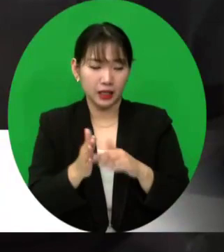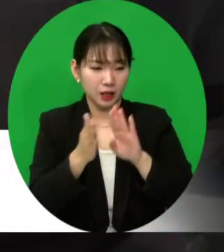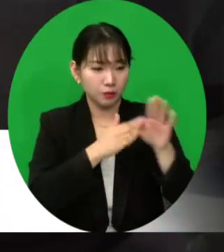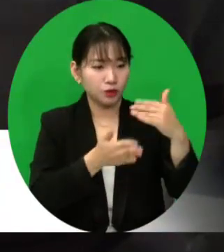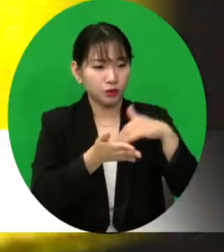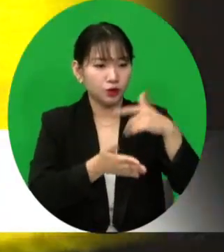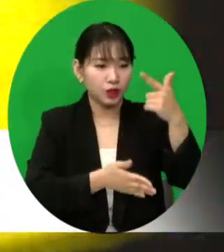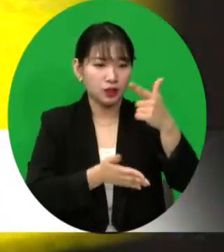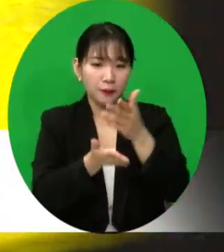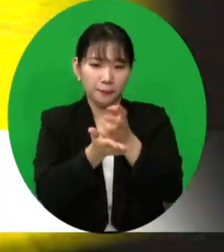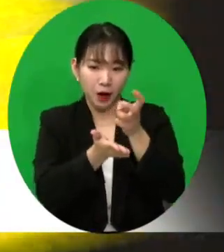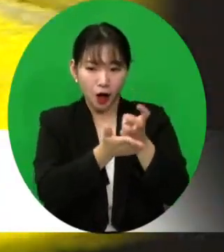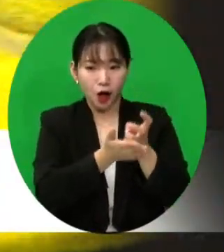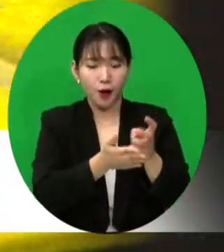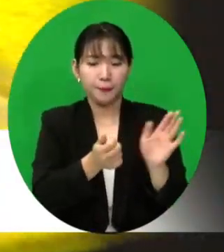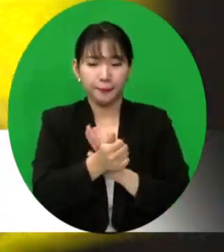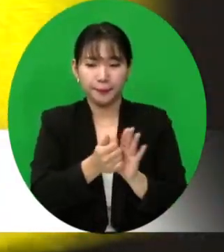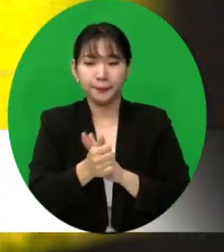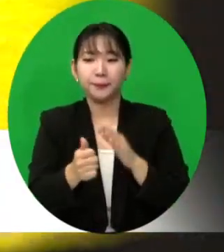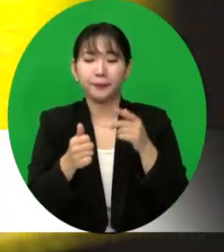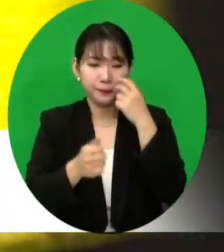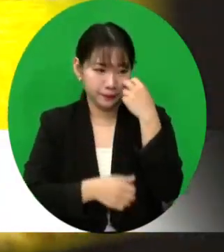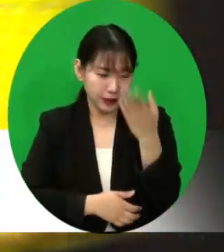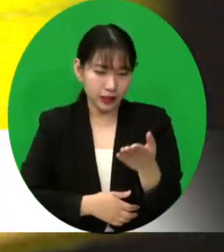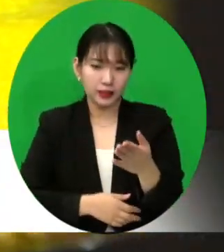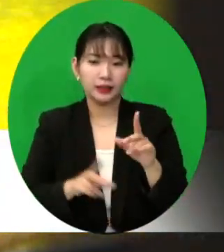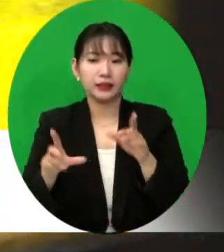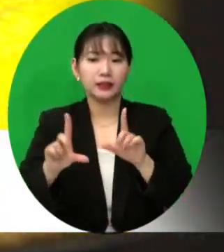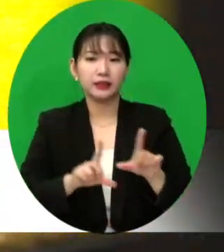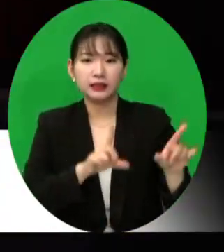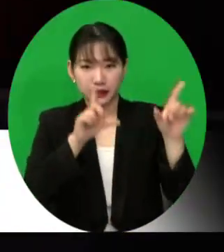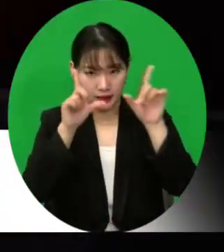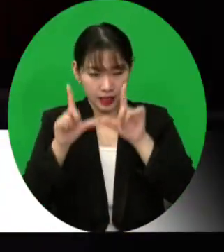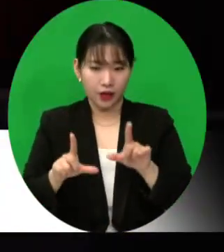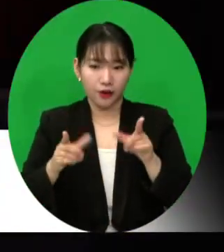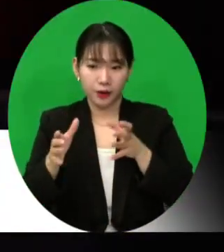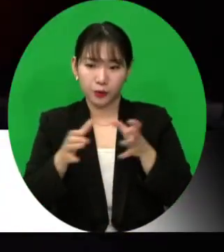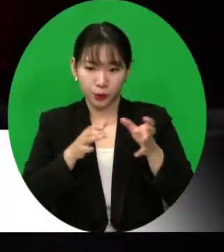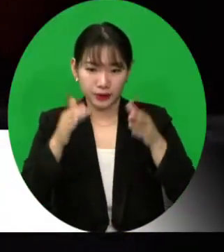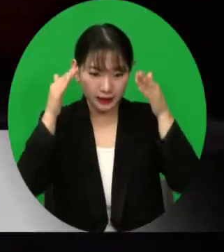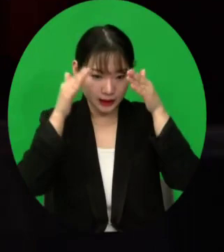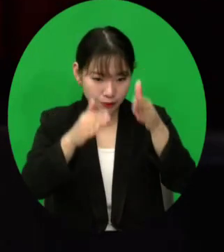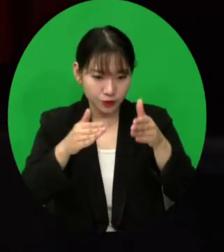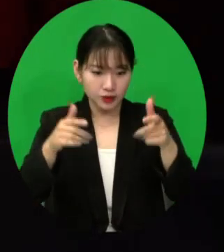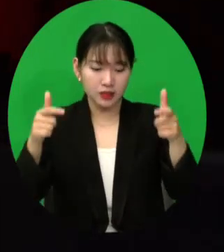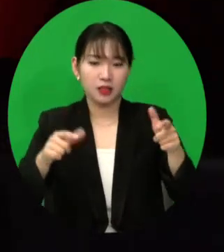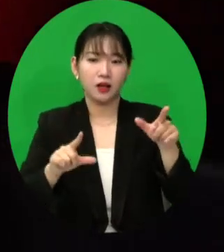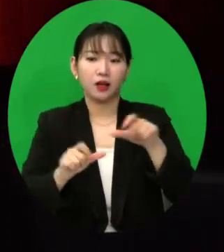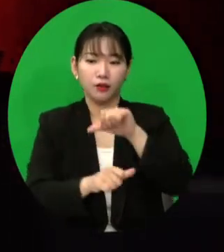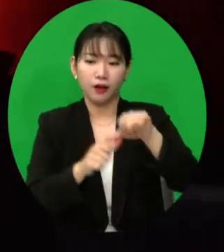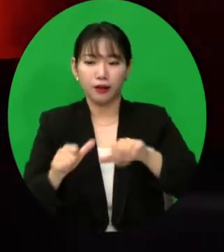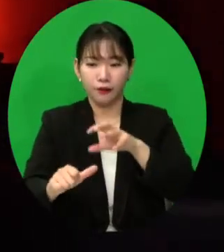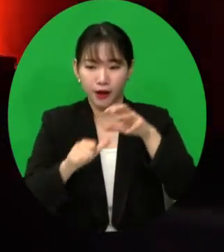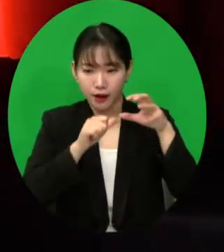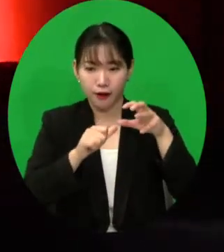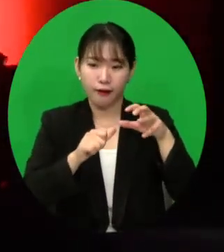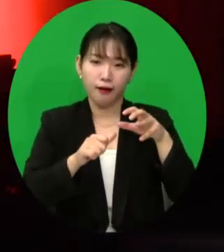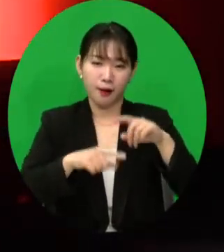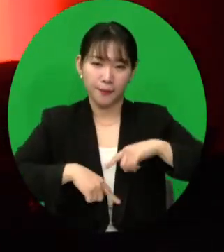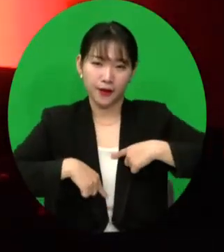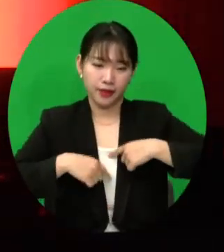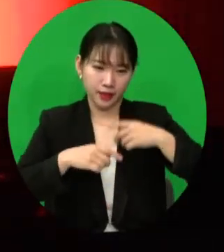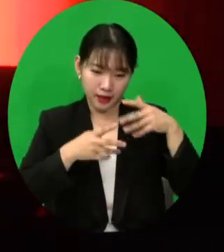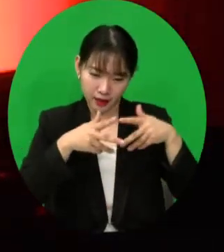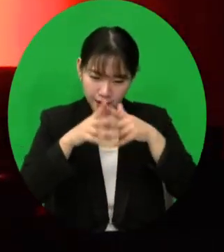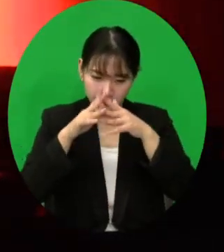규제 특례가 적용되는 가운데 생활자기 산업이 집적화된 지역 여건을 활용해 도자 브랜드 개발 등에 5년